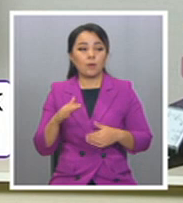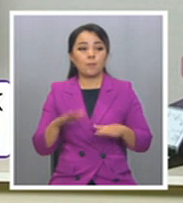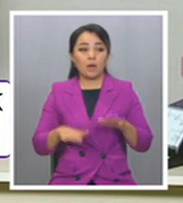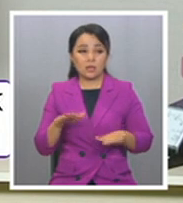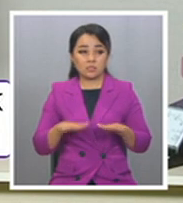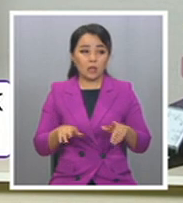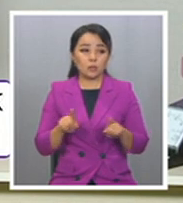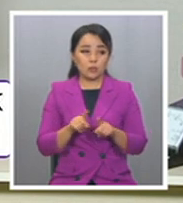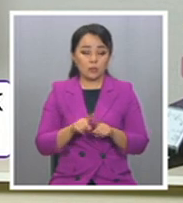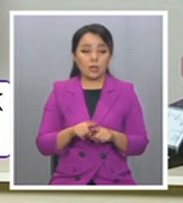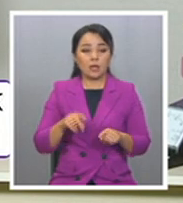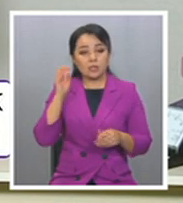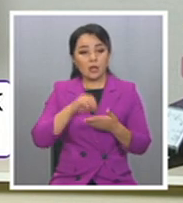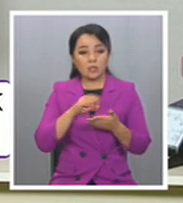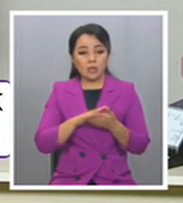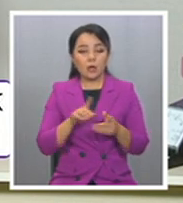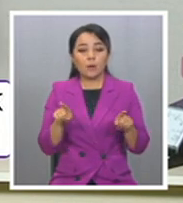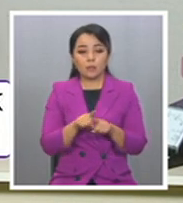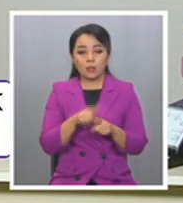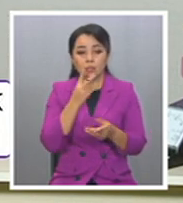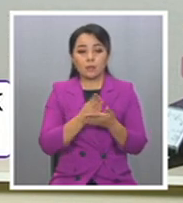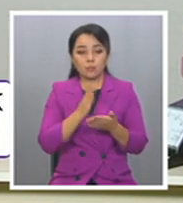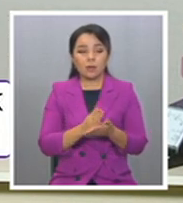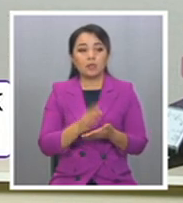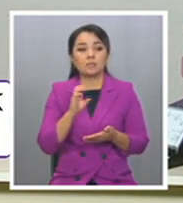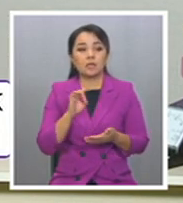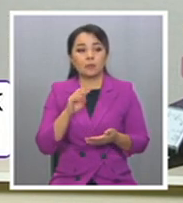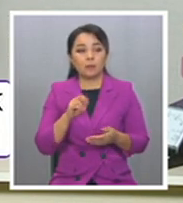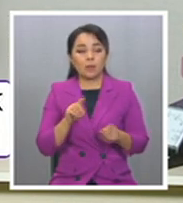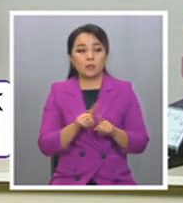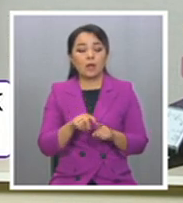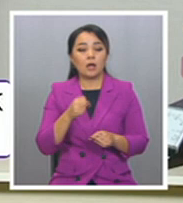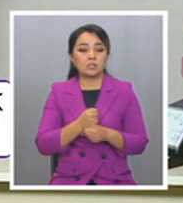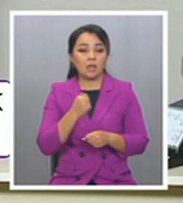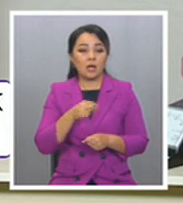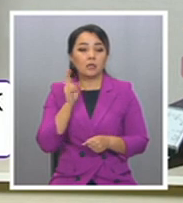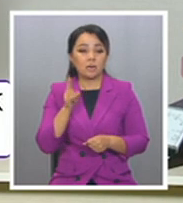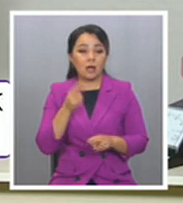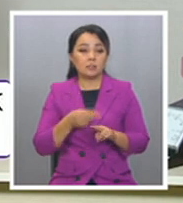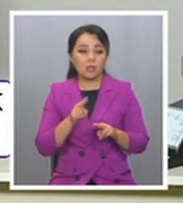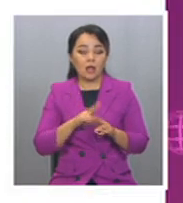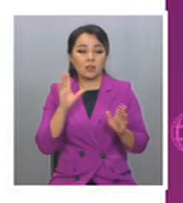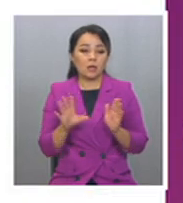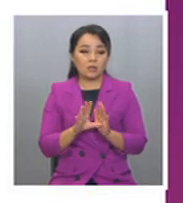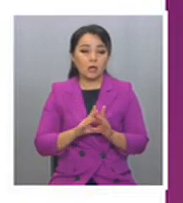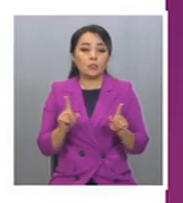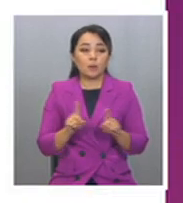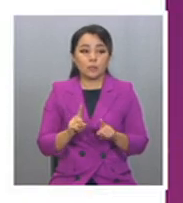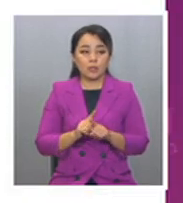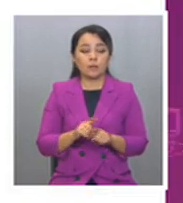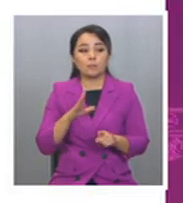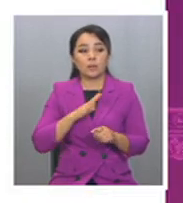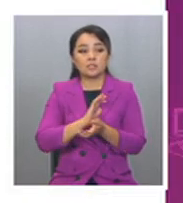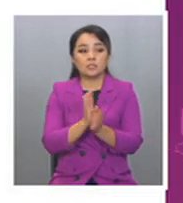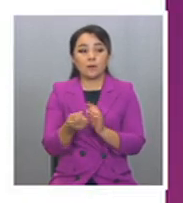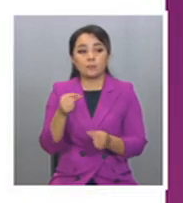тербелістердегі индуктивтілікке ұқсайды. Ал серіппенің қатаңдығы K электромагнит тербелістердегі сиымдылыққа